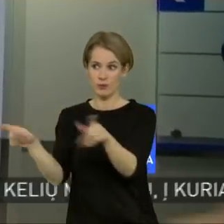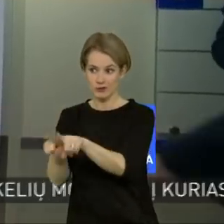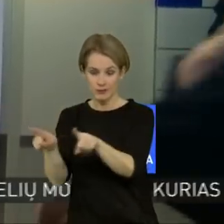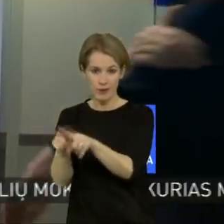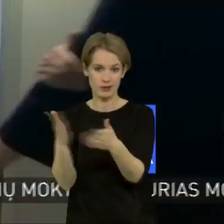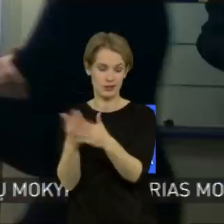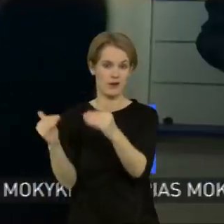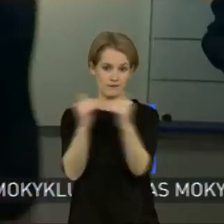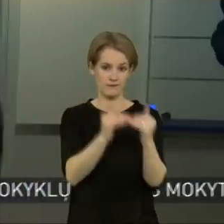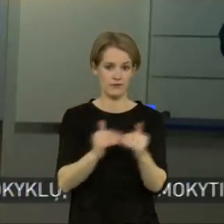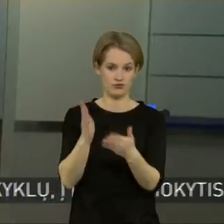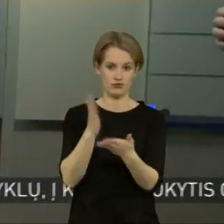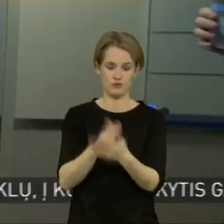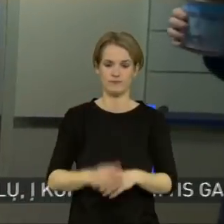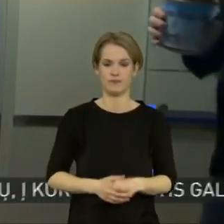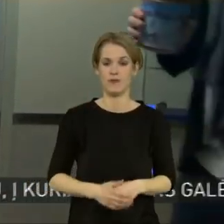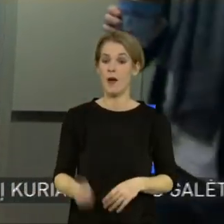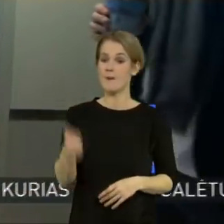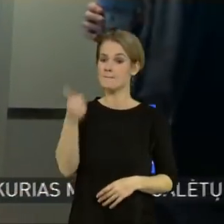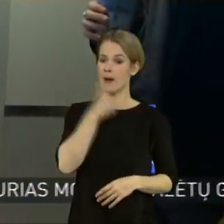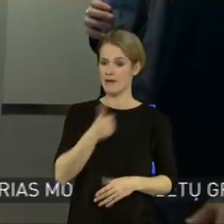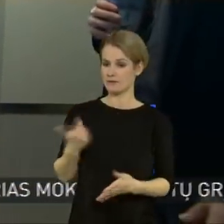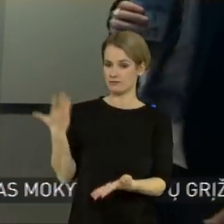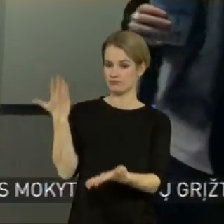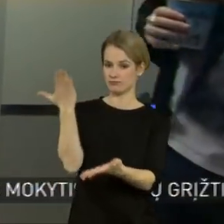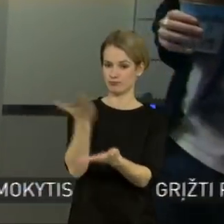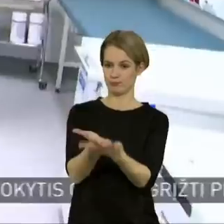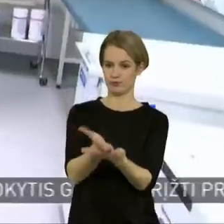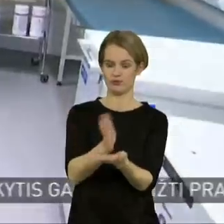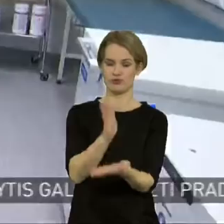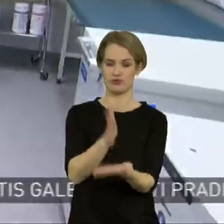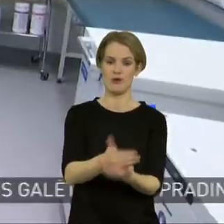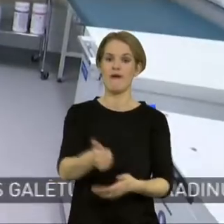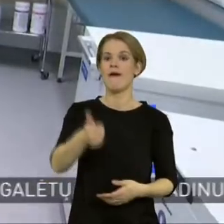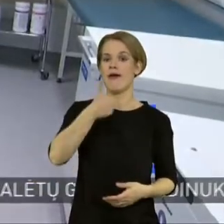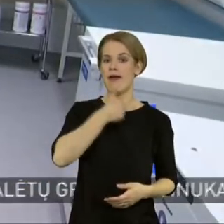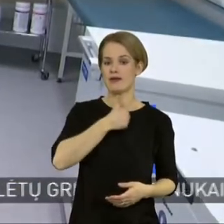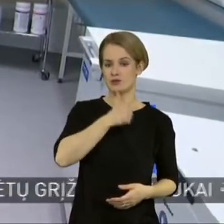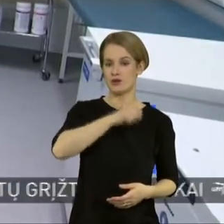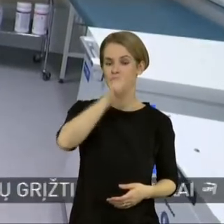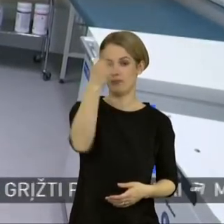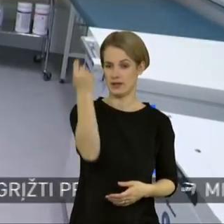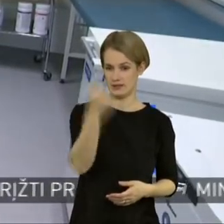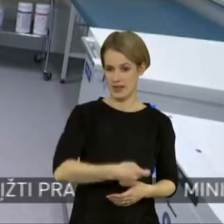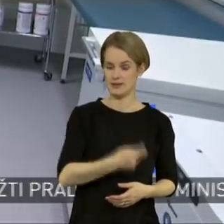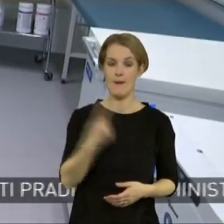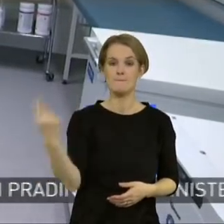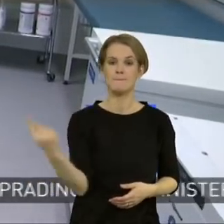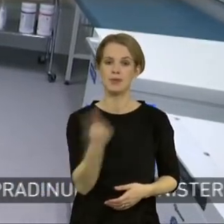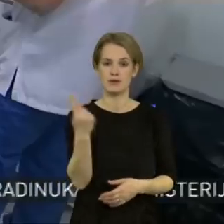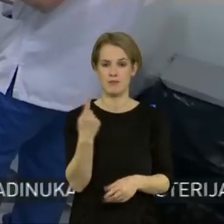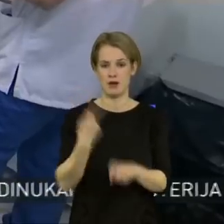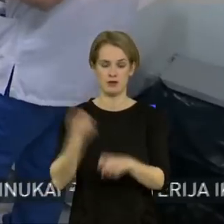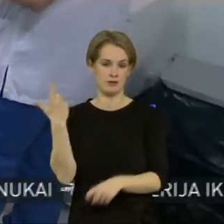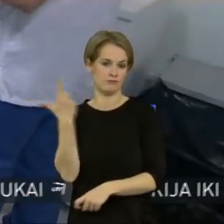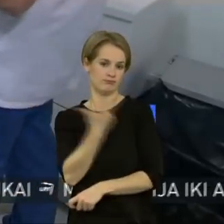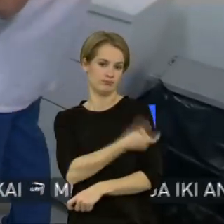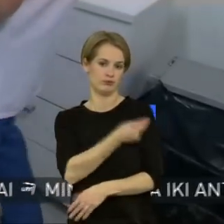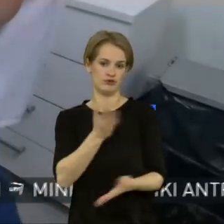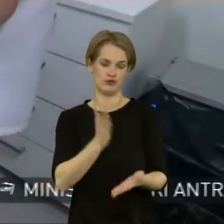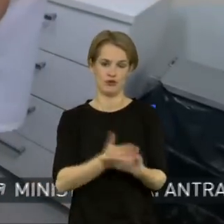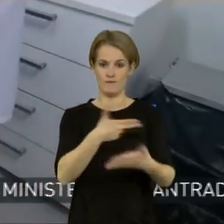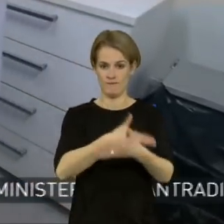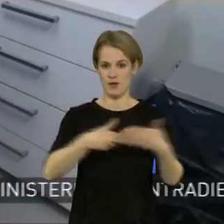Pavyzdį rodo Estijos prezidentė. Jai suleista pirmoji iš dviejų AstraZeneca vakcinos dozių. 51 politikė pasiskiepijo,